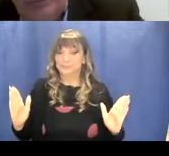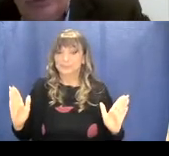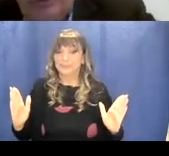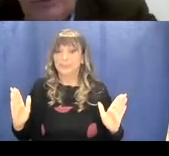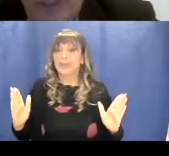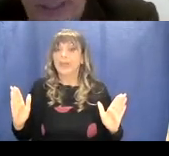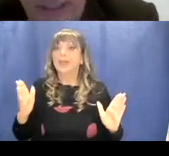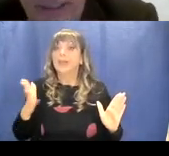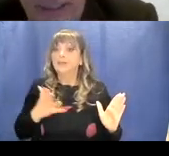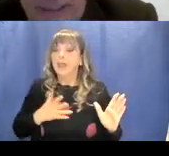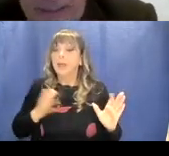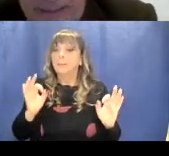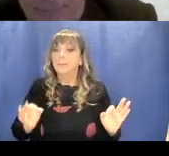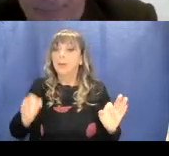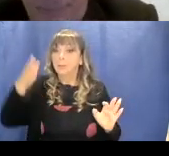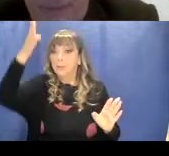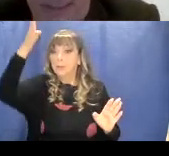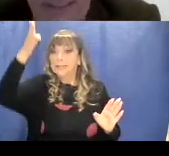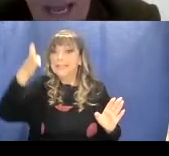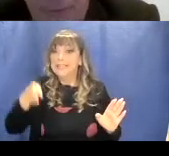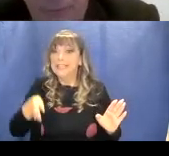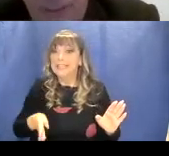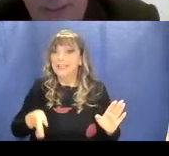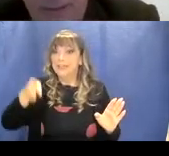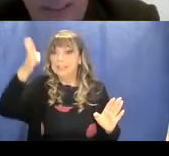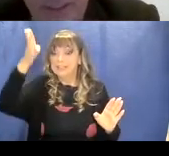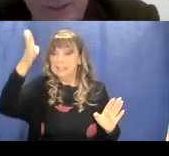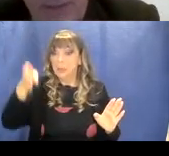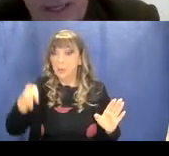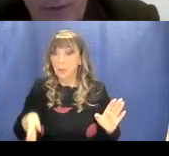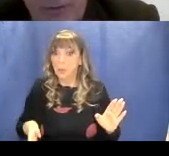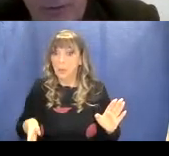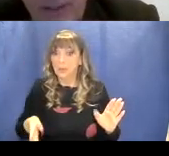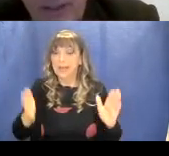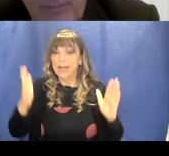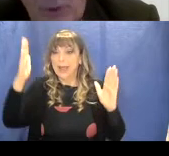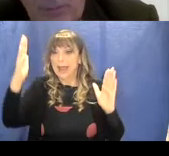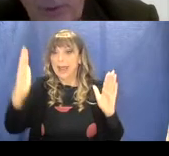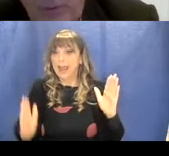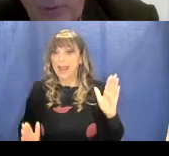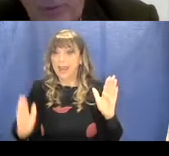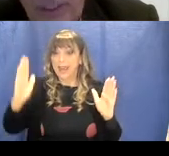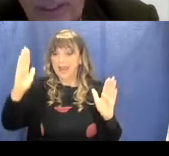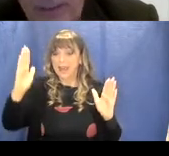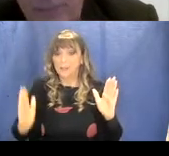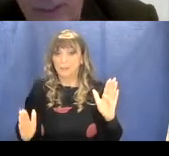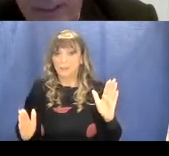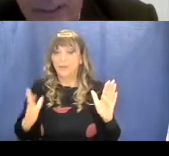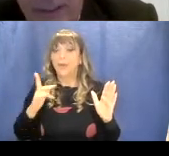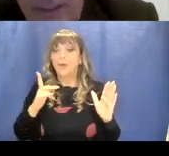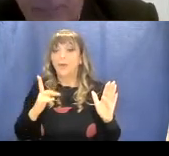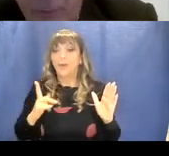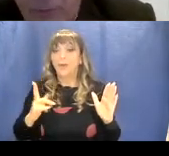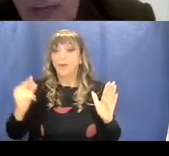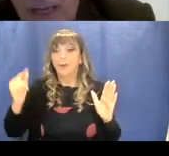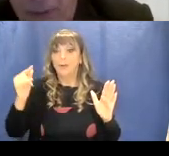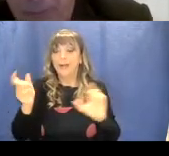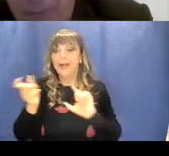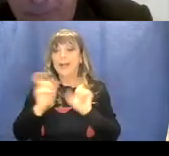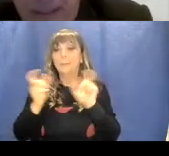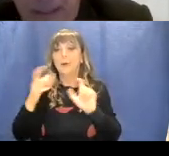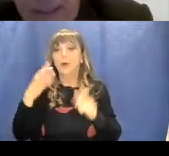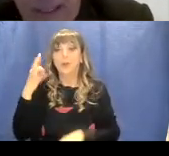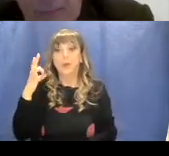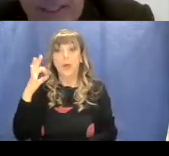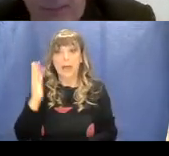di tutto il lato di palazzo vecchio proprio con il rapporto aureo